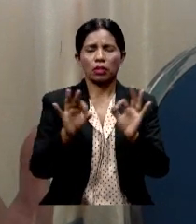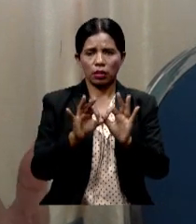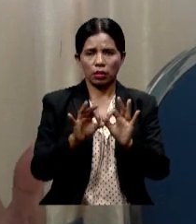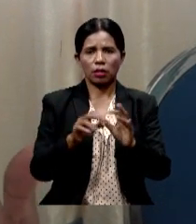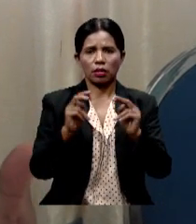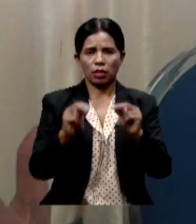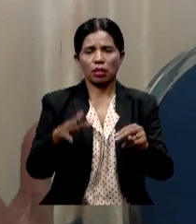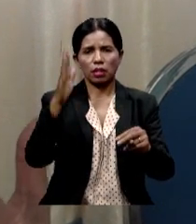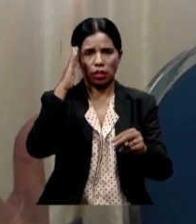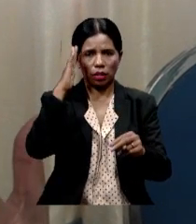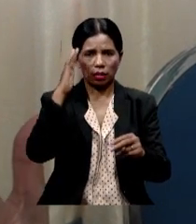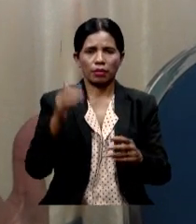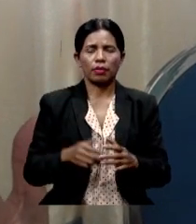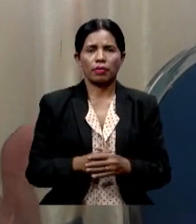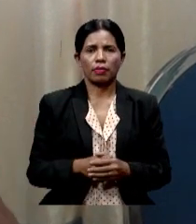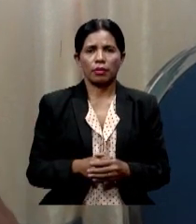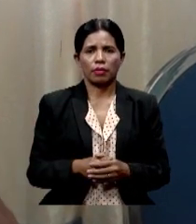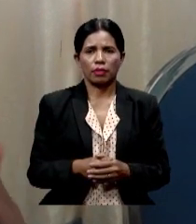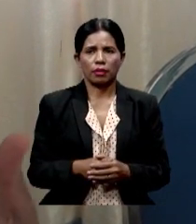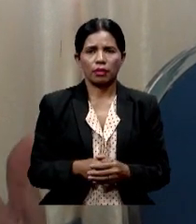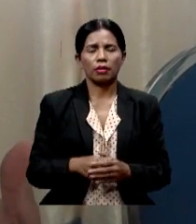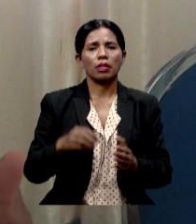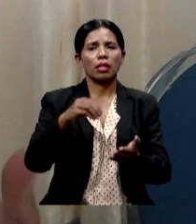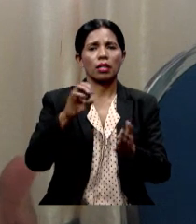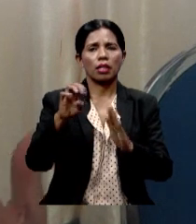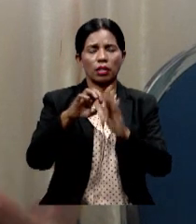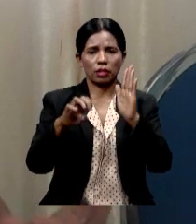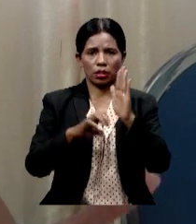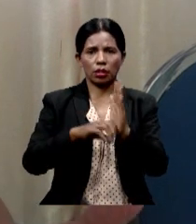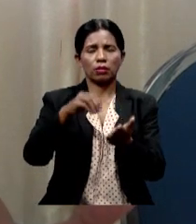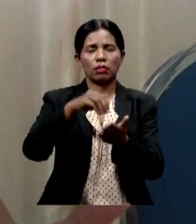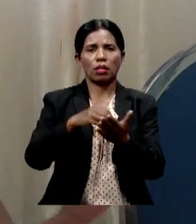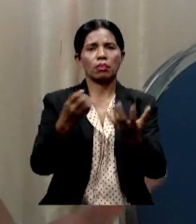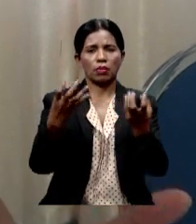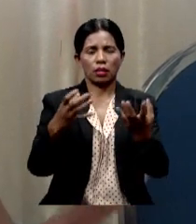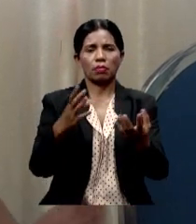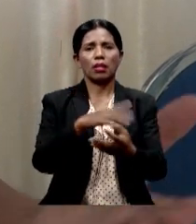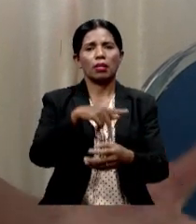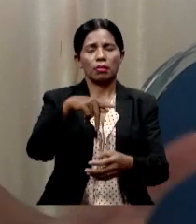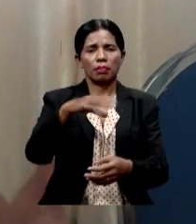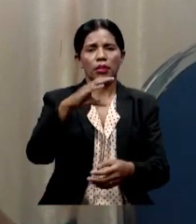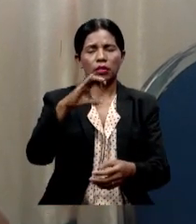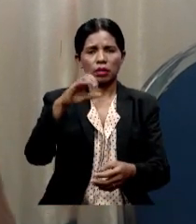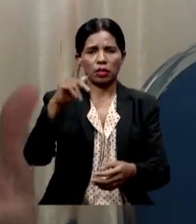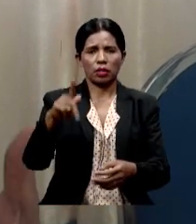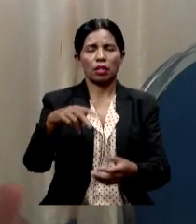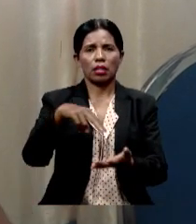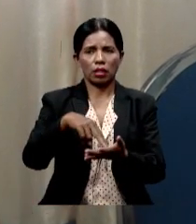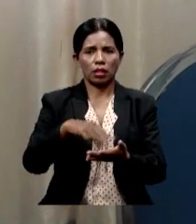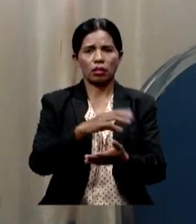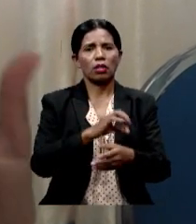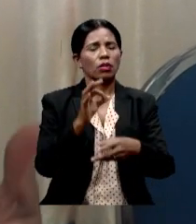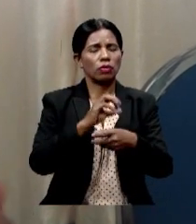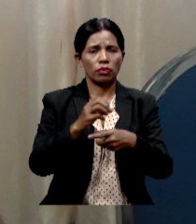Tingi considera estado investe makaso na ba iha psike ne. Nita bota hare desde hari ma ne